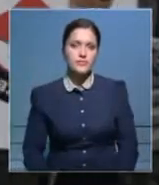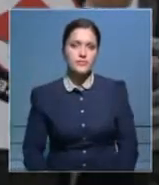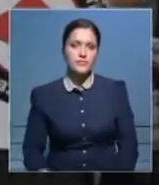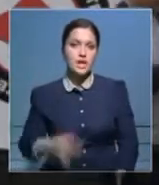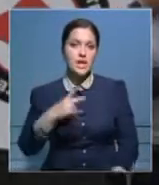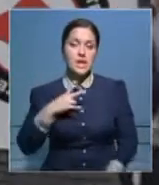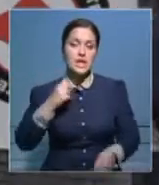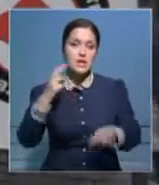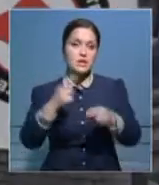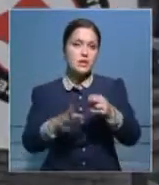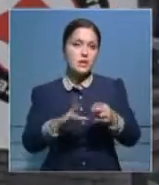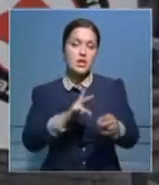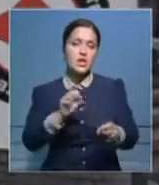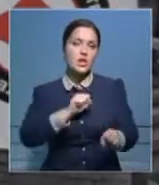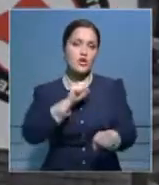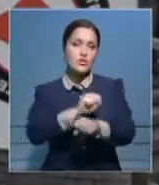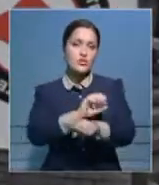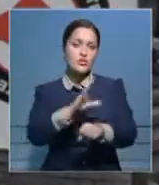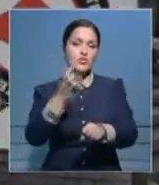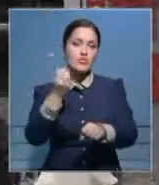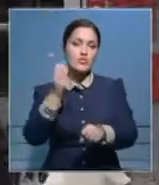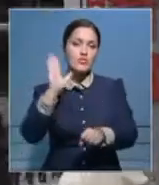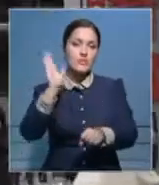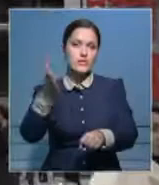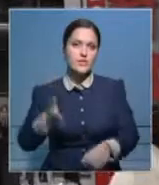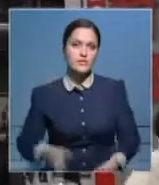На этом не заканчивается, соревнования еще впереди.